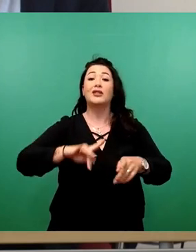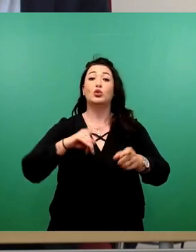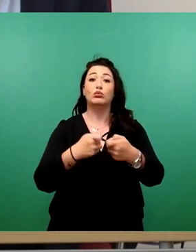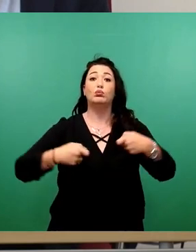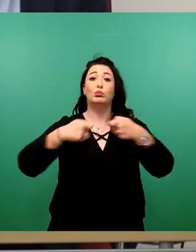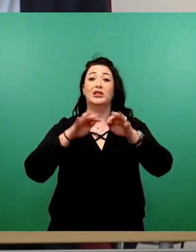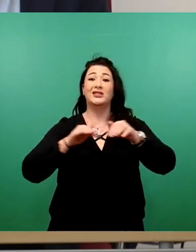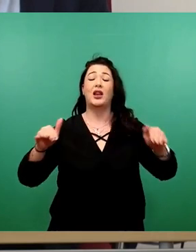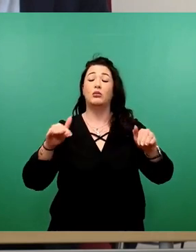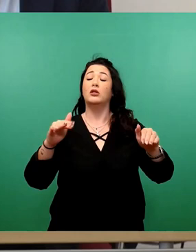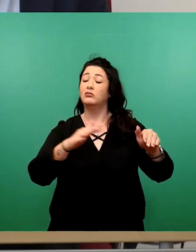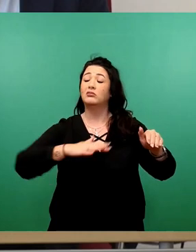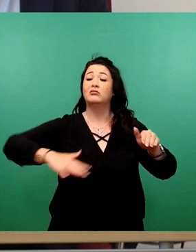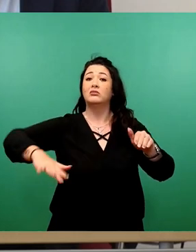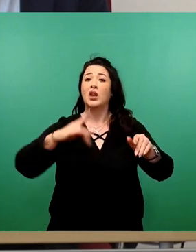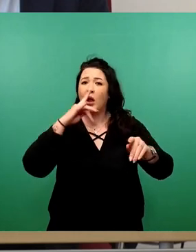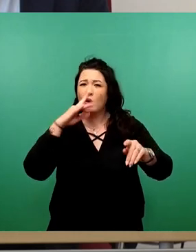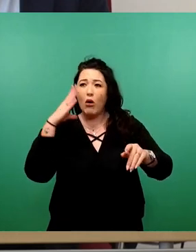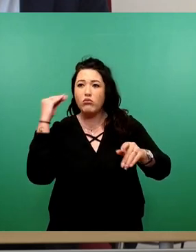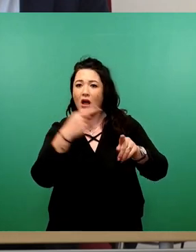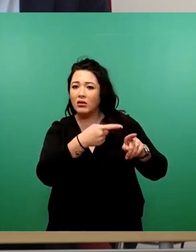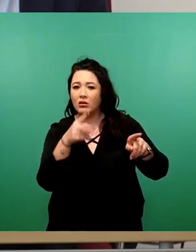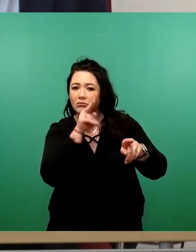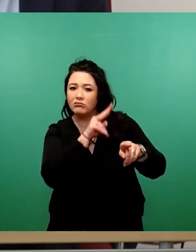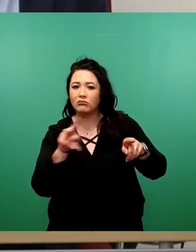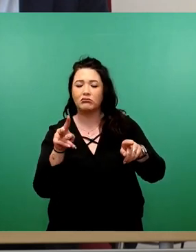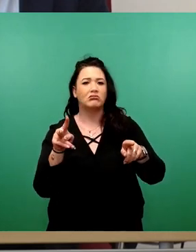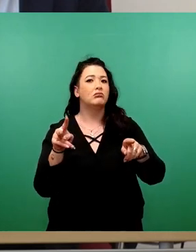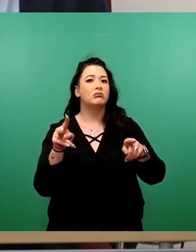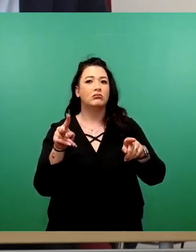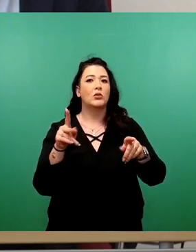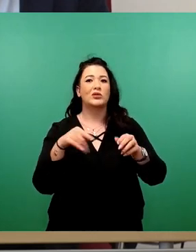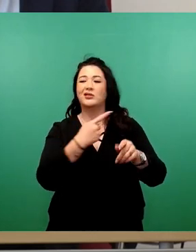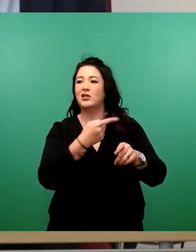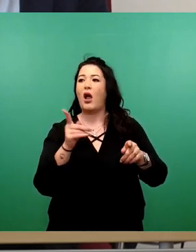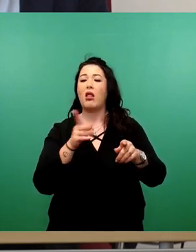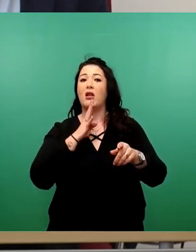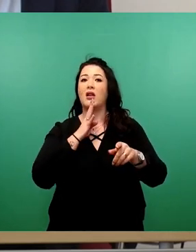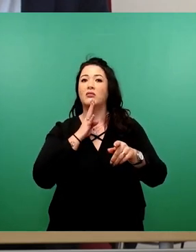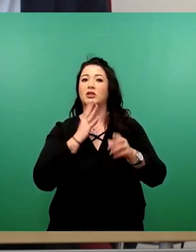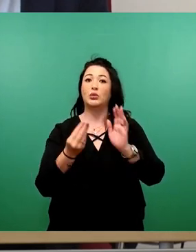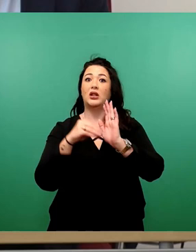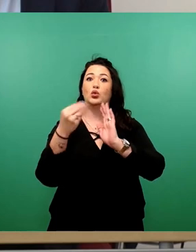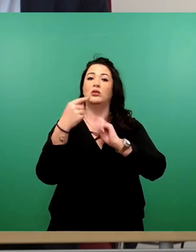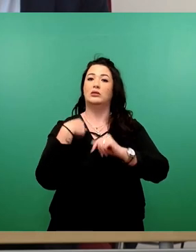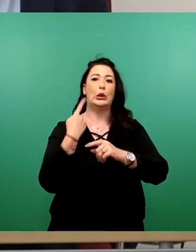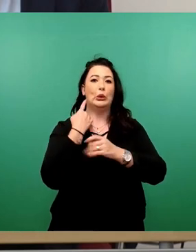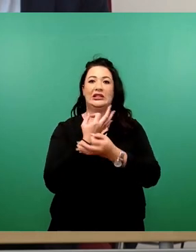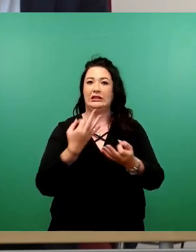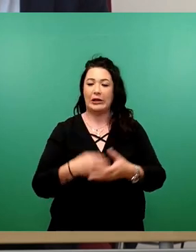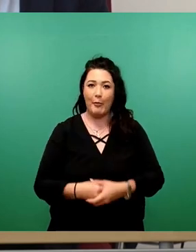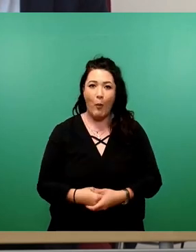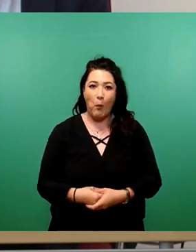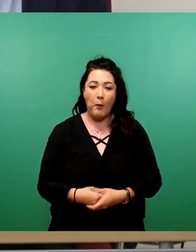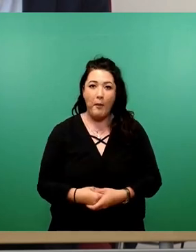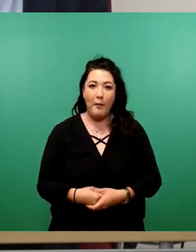es reine Männerriken, die da sind. Und da habe ich diese ganzen Redebeiträge nicht gehört. Sondern es sollte, eine solche Wahl